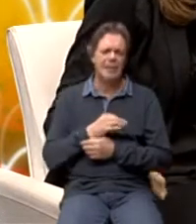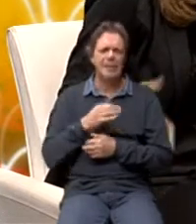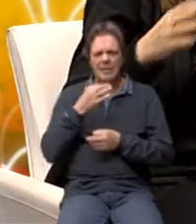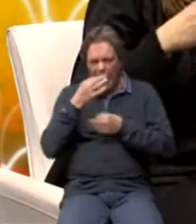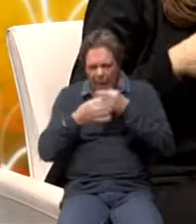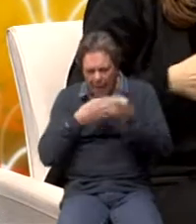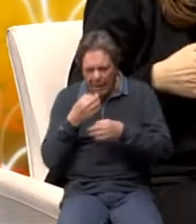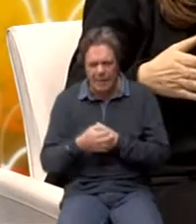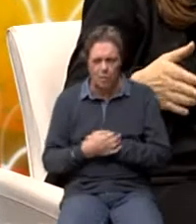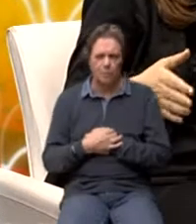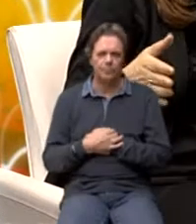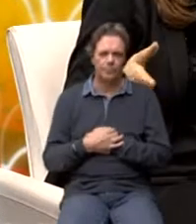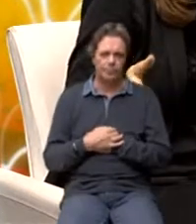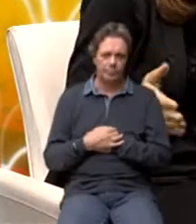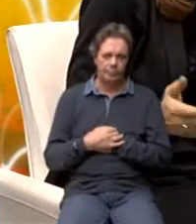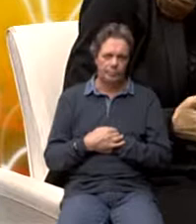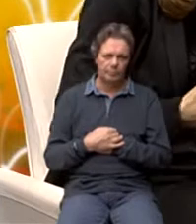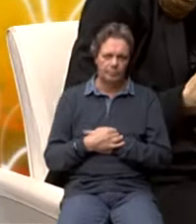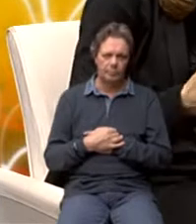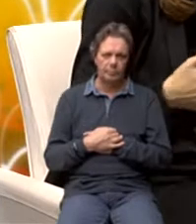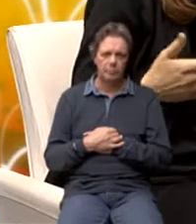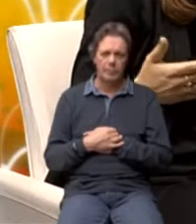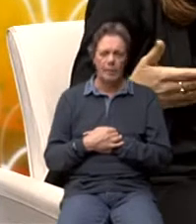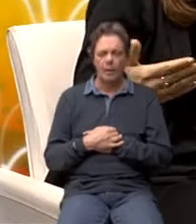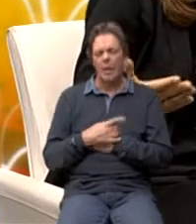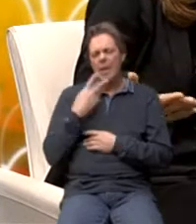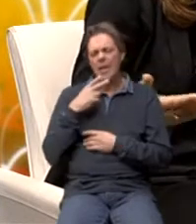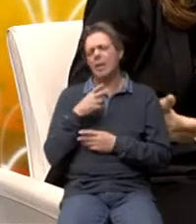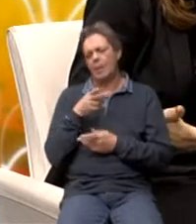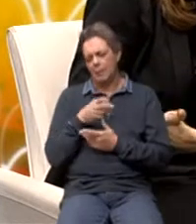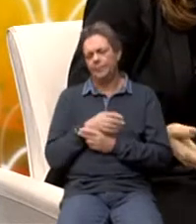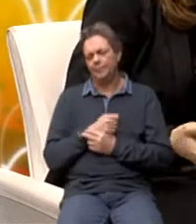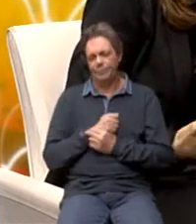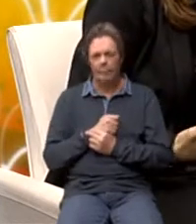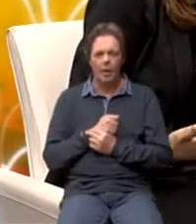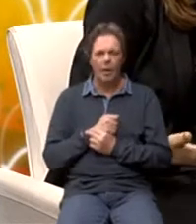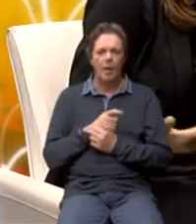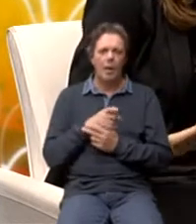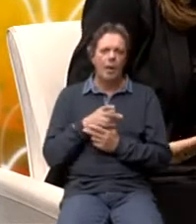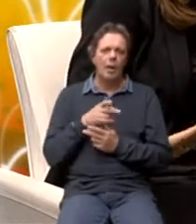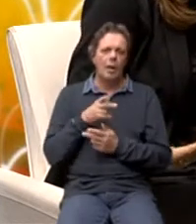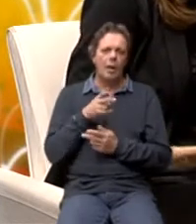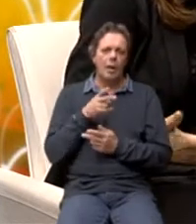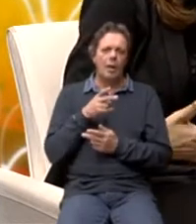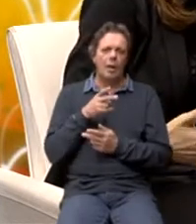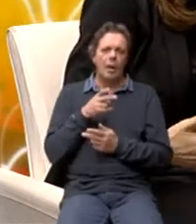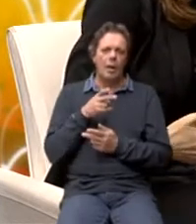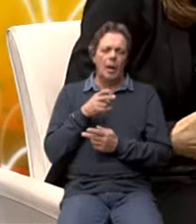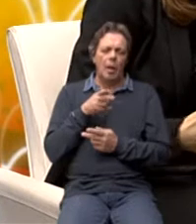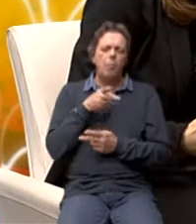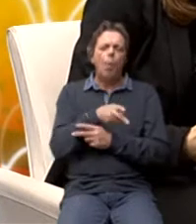tako postupati prema tom zakonu o službenim kontrolama, odnosno uredbi o službenim kontrolama Europske unije koja je 882 iz 2004.